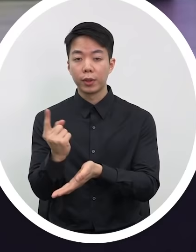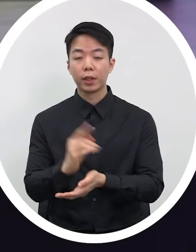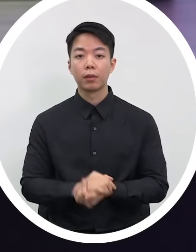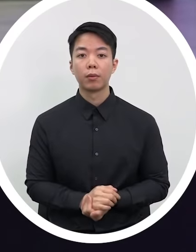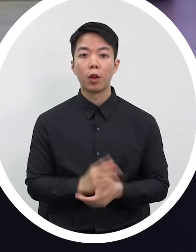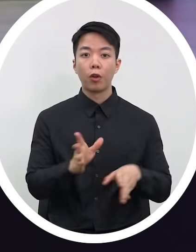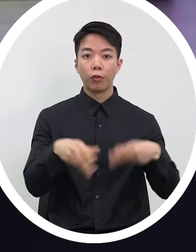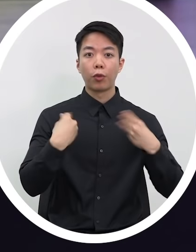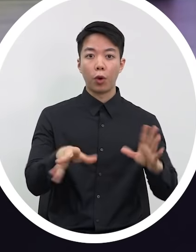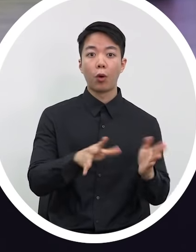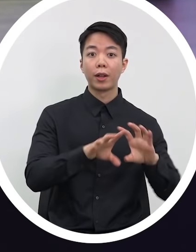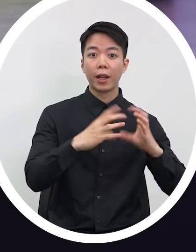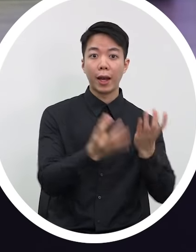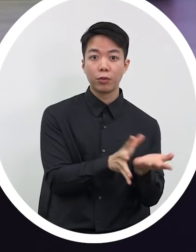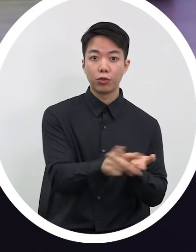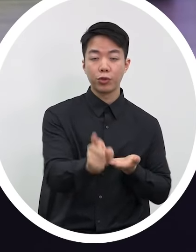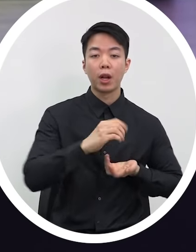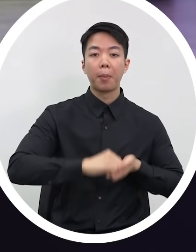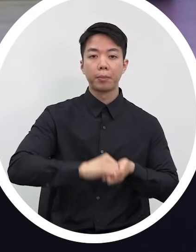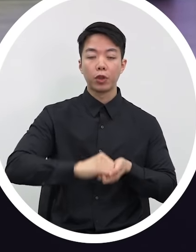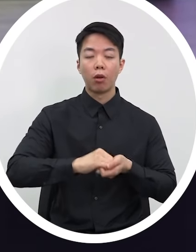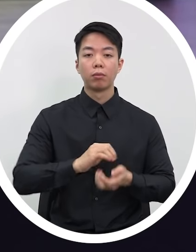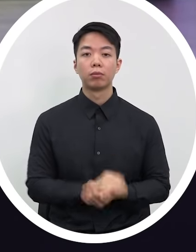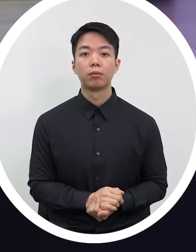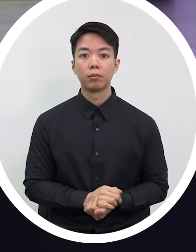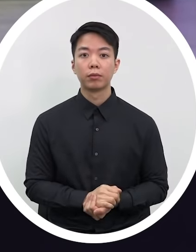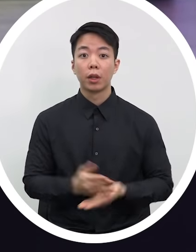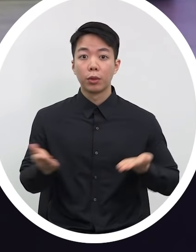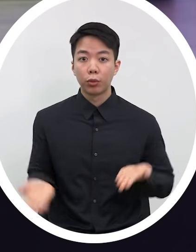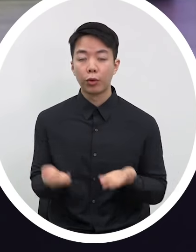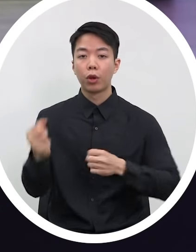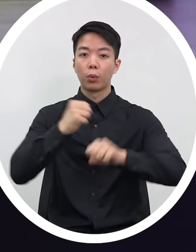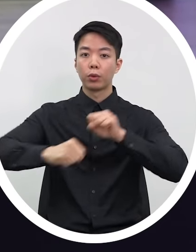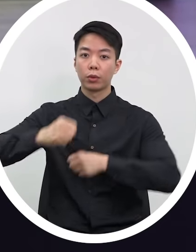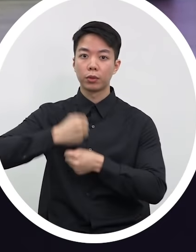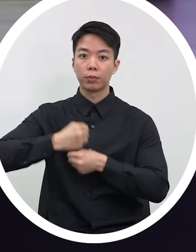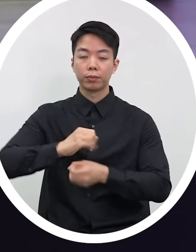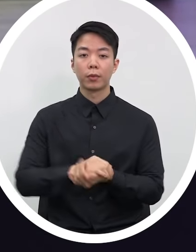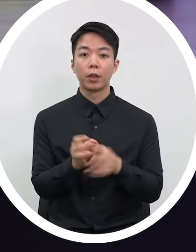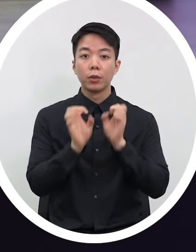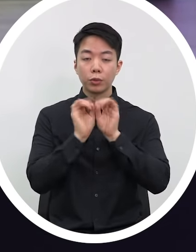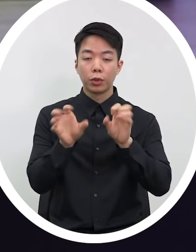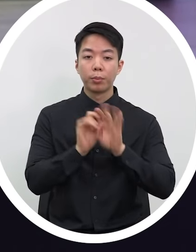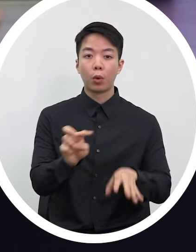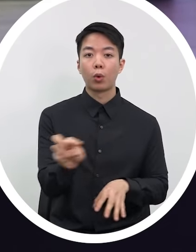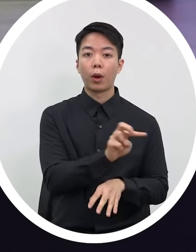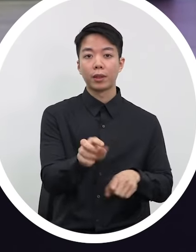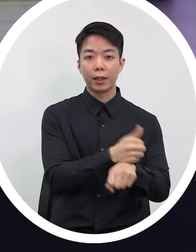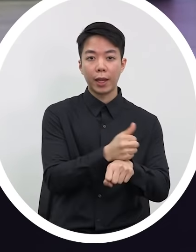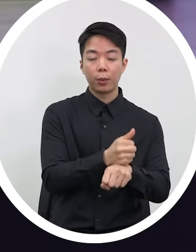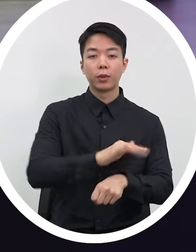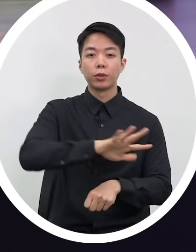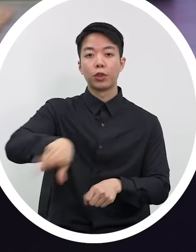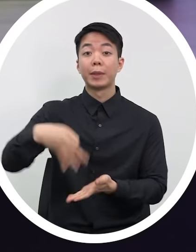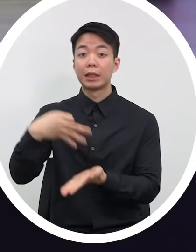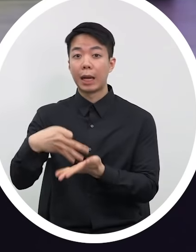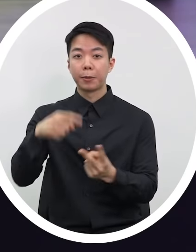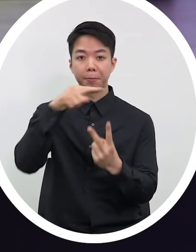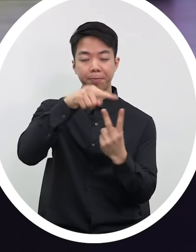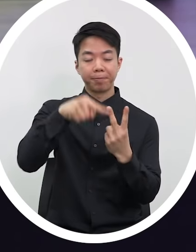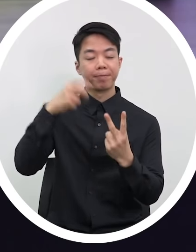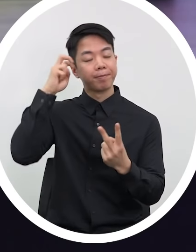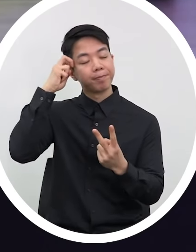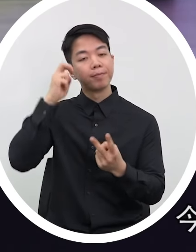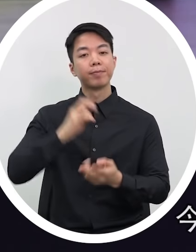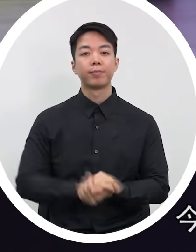同復康界係攜手舉辦推廣活動，宣揚均等機會同埋全面參與兩